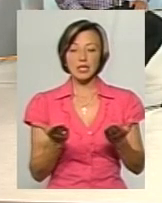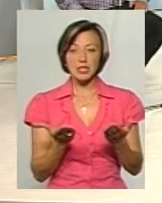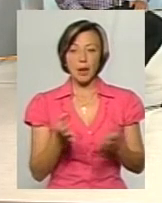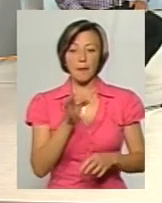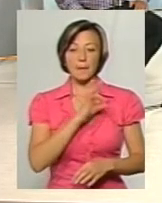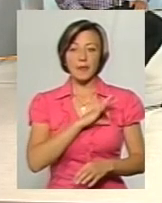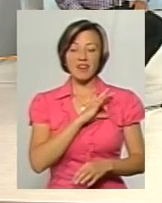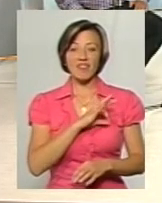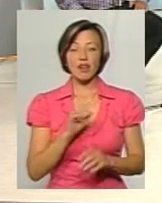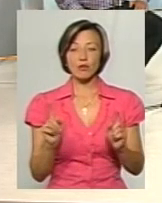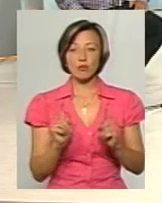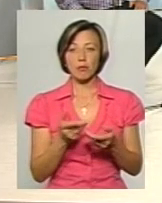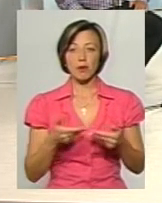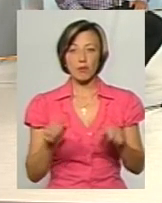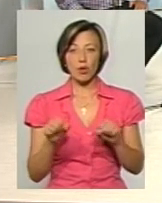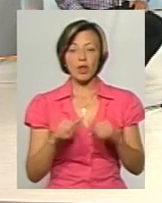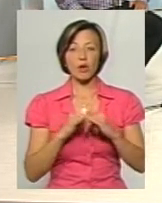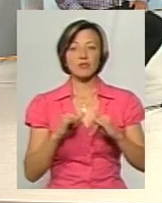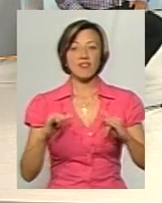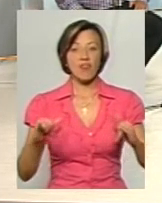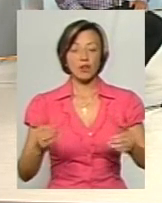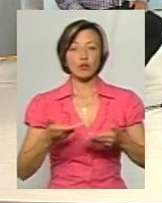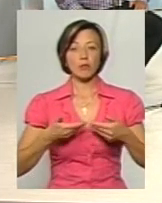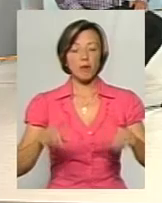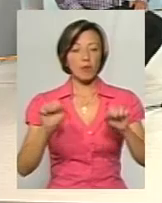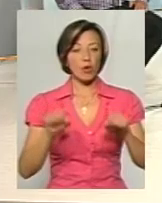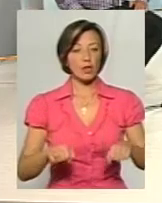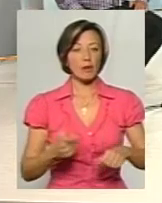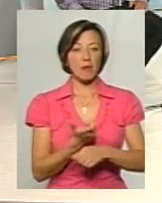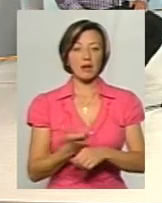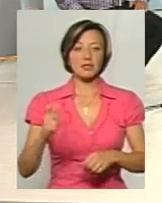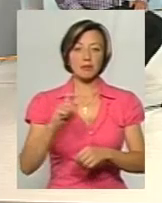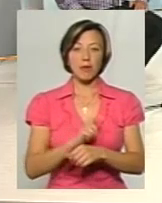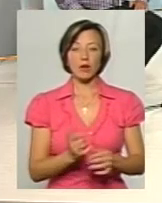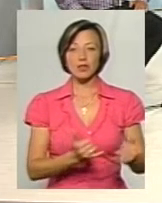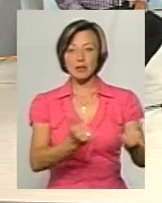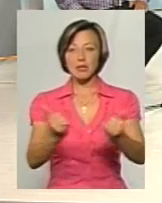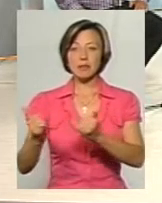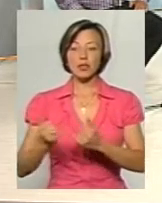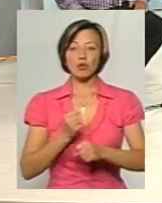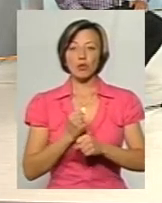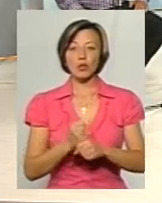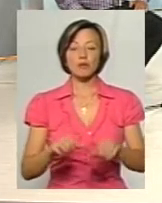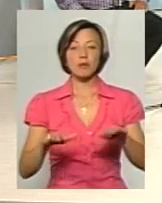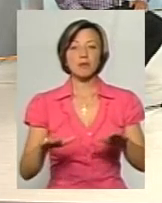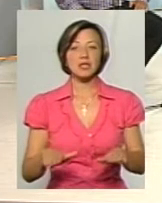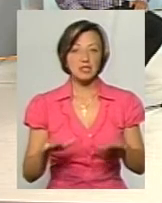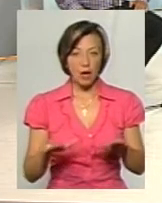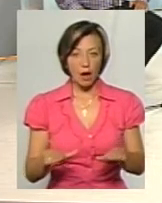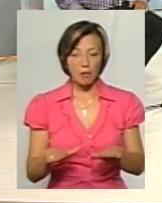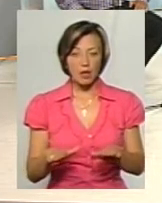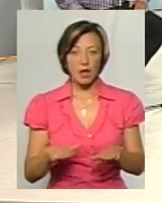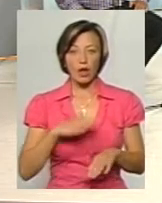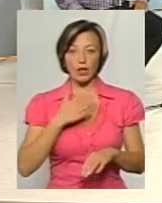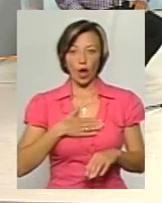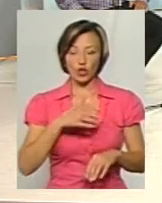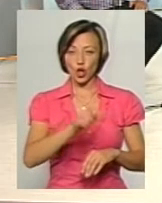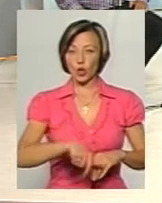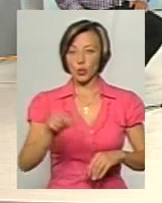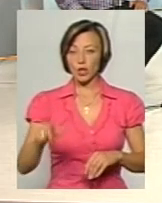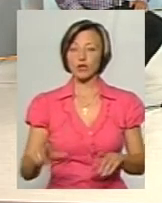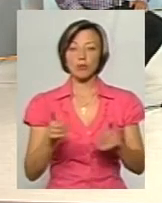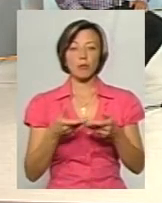преференції для того, щоб ми могли розвиватися, щоб ми могли максимально забезпечувати робочими місцями наших людей,